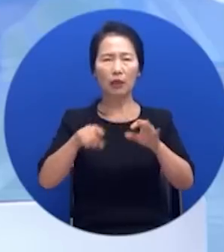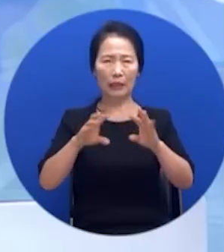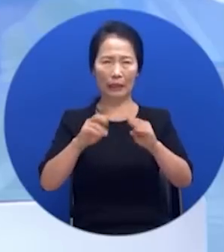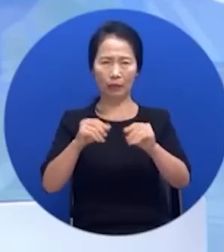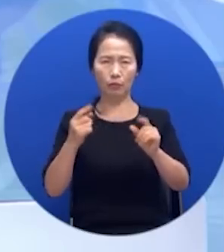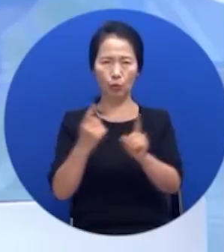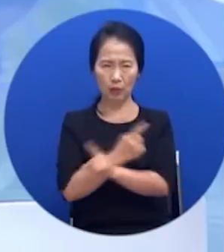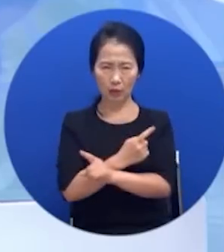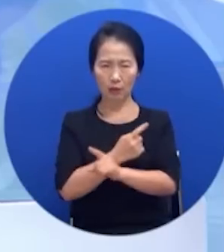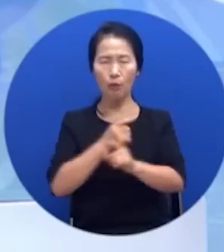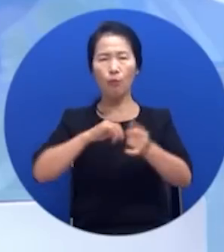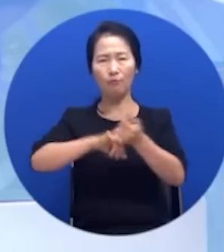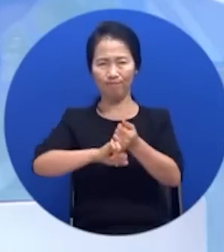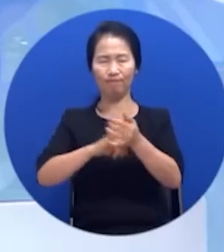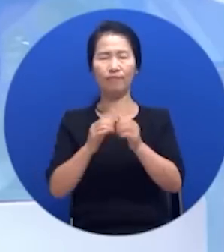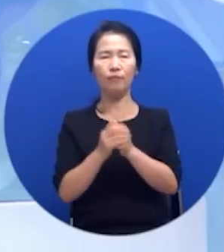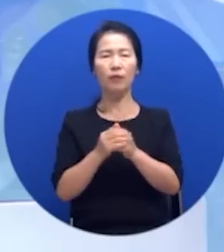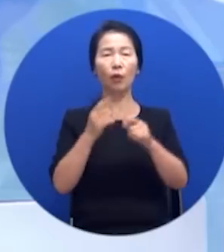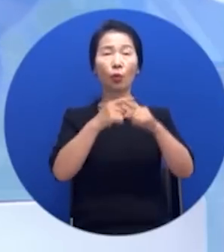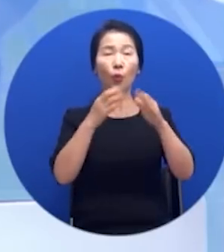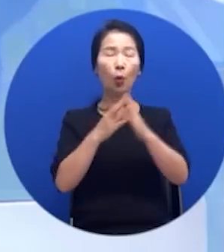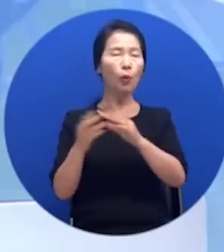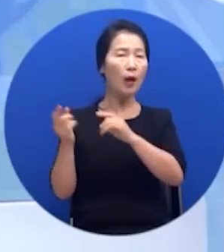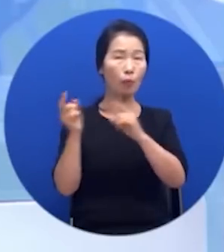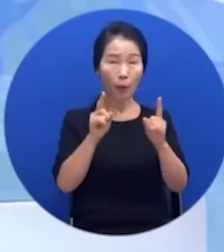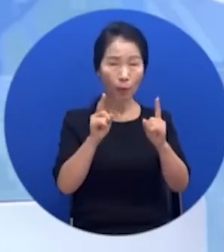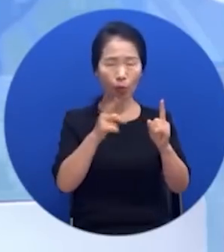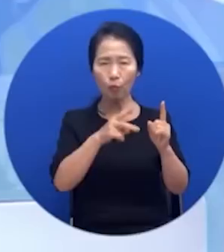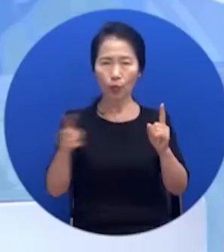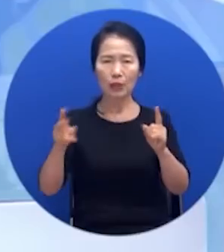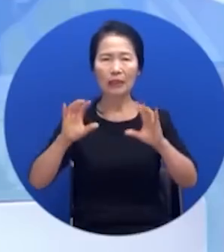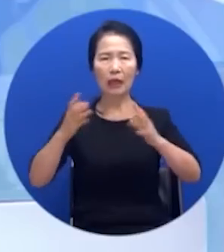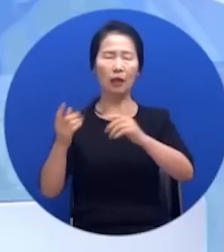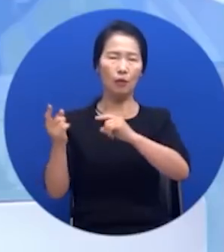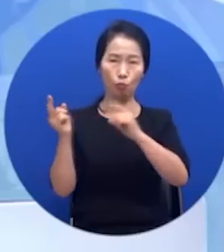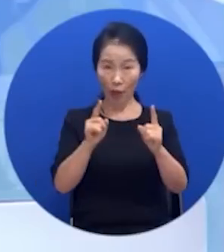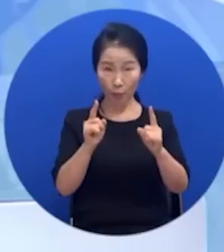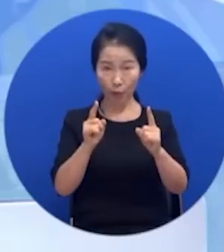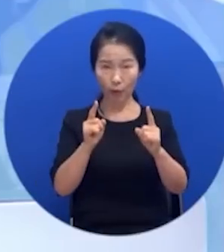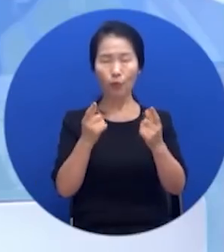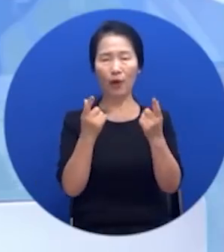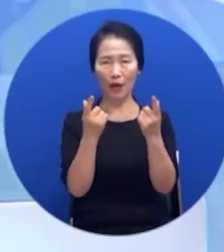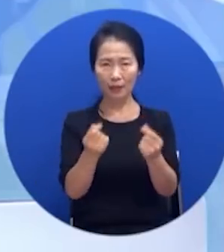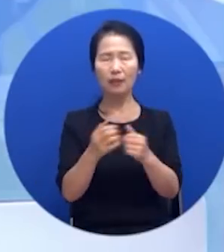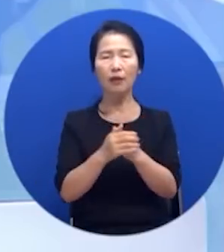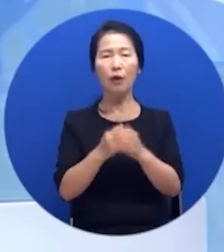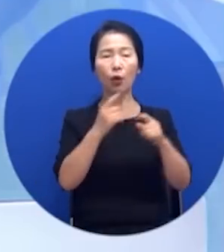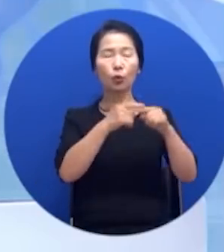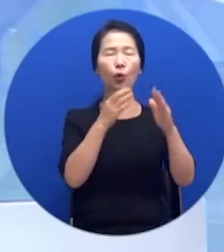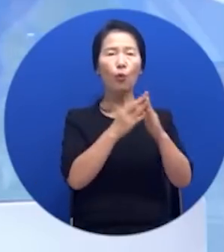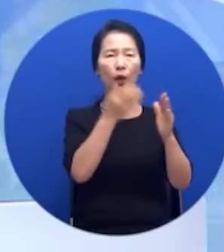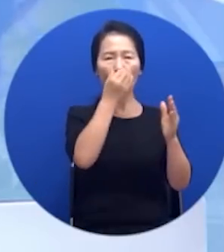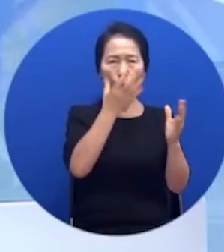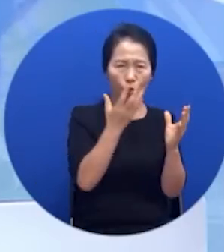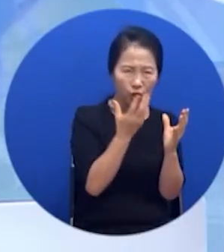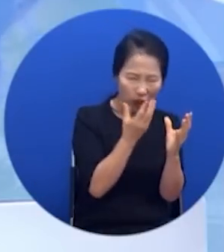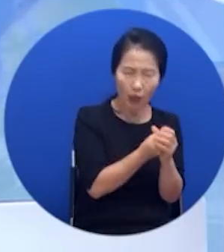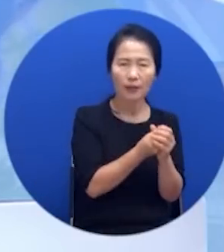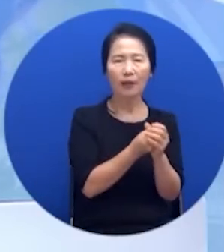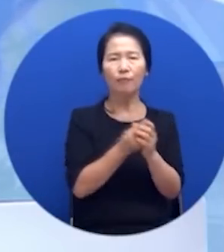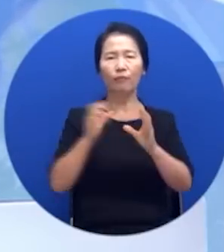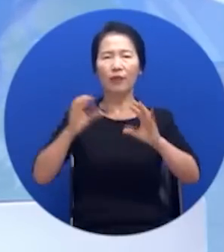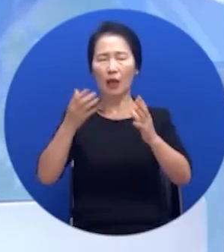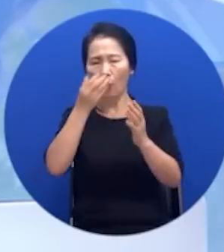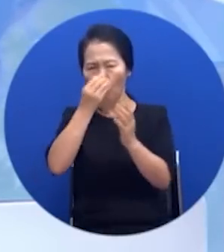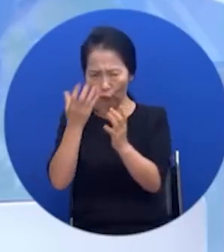있습니다. 교회의 회복이 이 나라의 회복이요, 교회의 온전함이 이 나라의